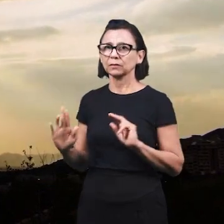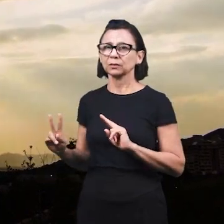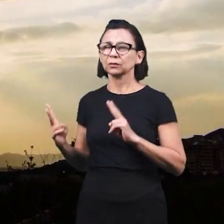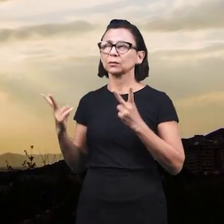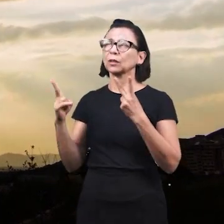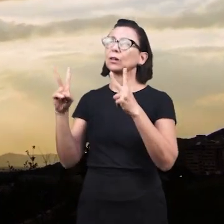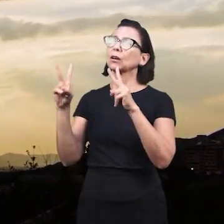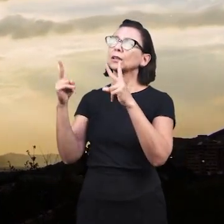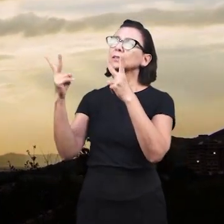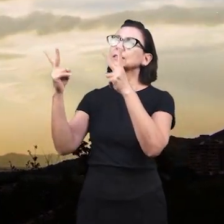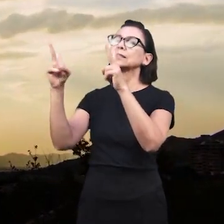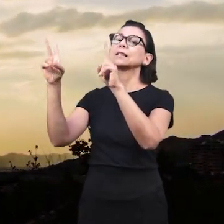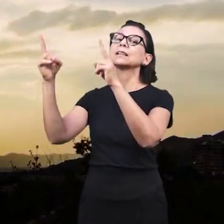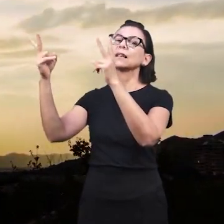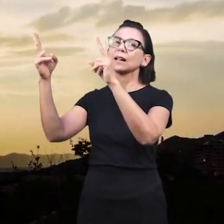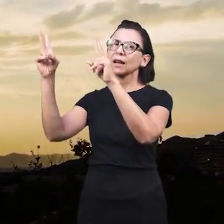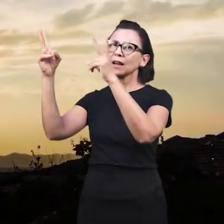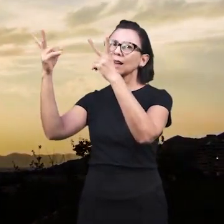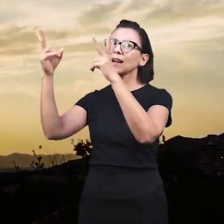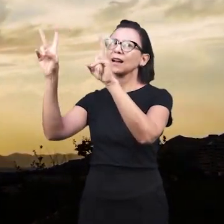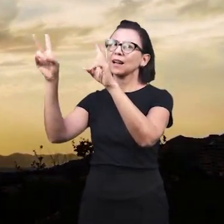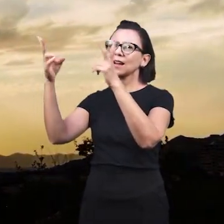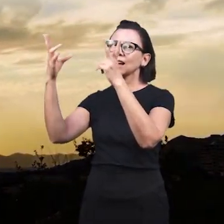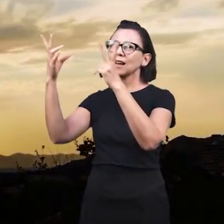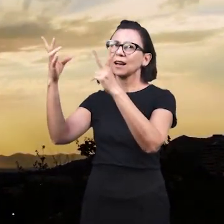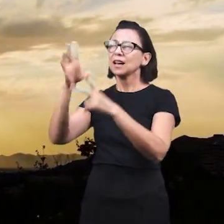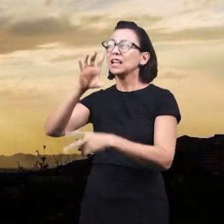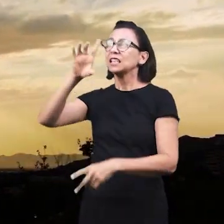И Он уже заповедал победу твою.